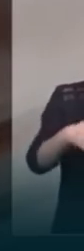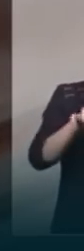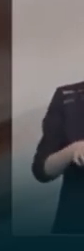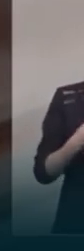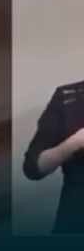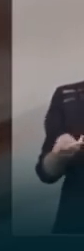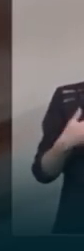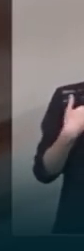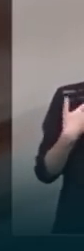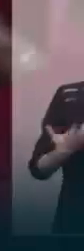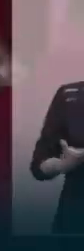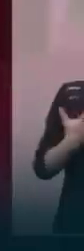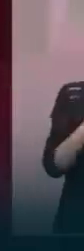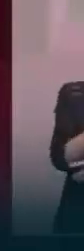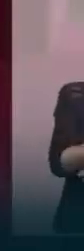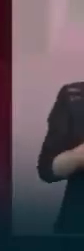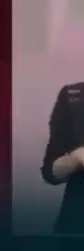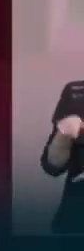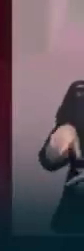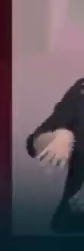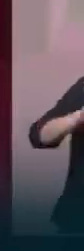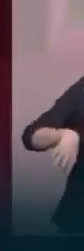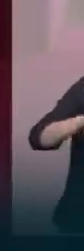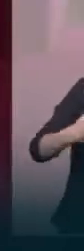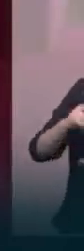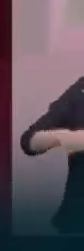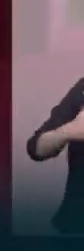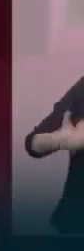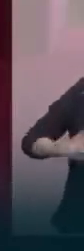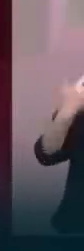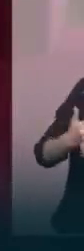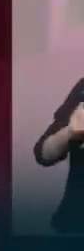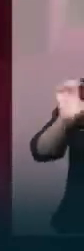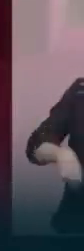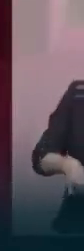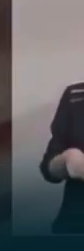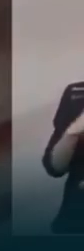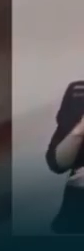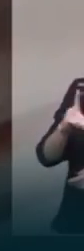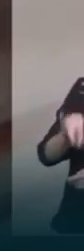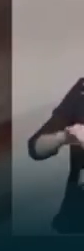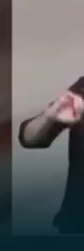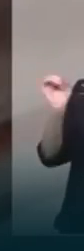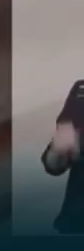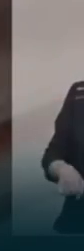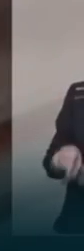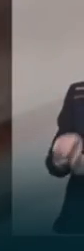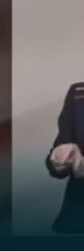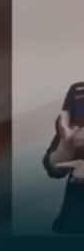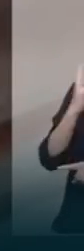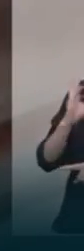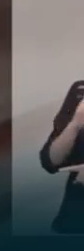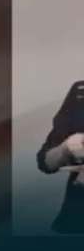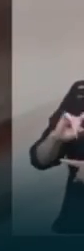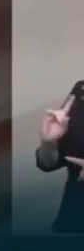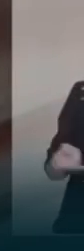qui va permettre et qui permet d'embaucher les AESH sur des contrats de 3 ans, d'envisager des AESH en CDI, alors que précédemment, elles étaient